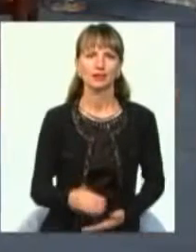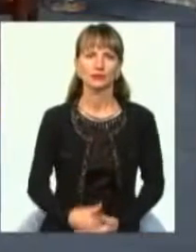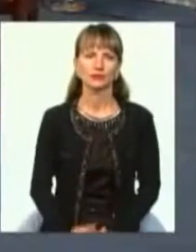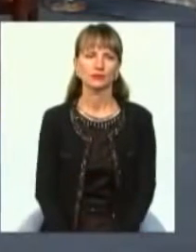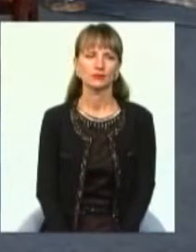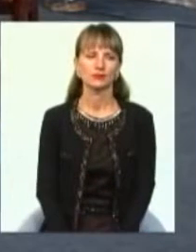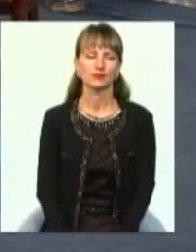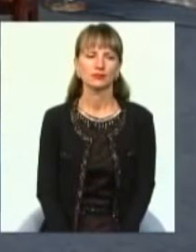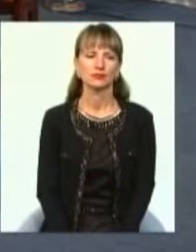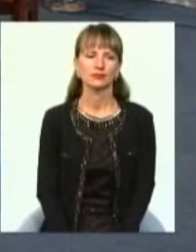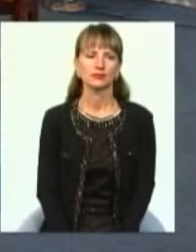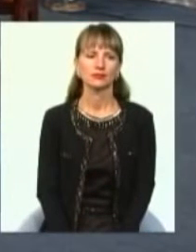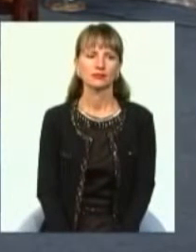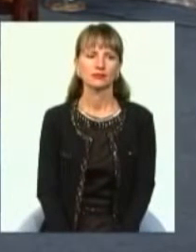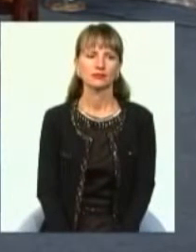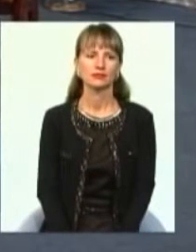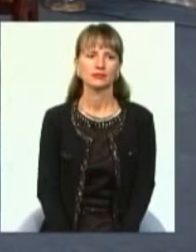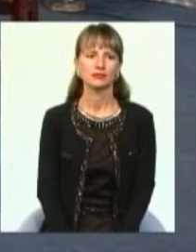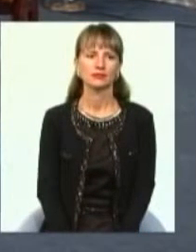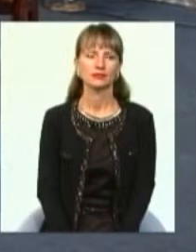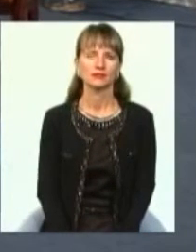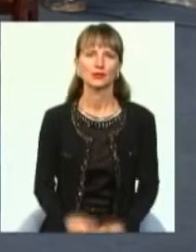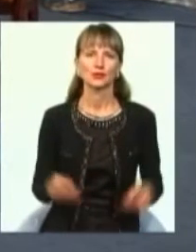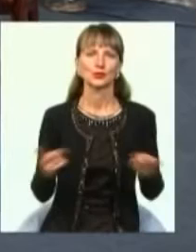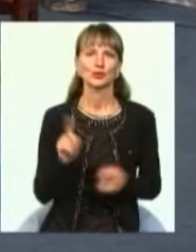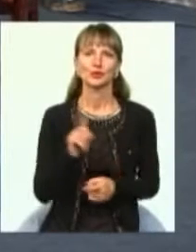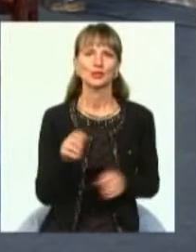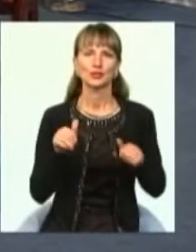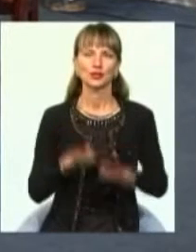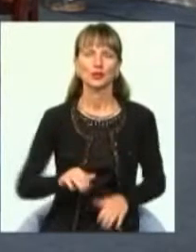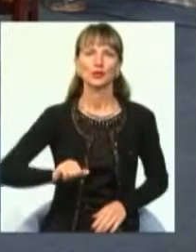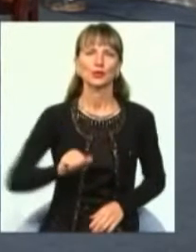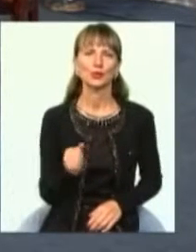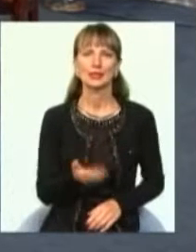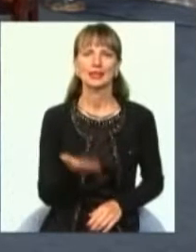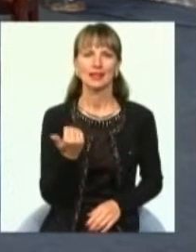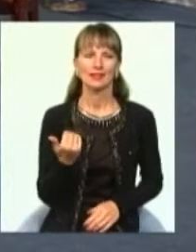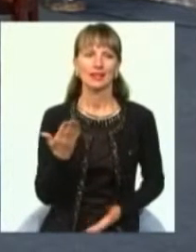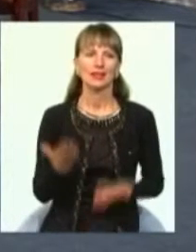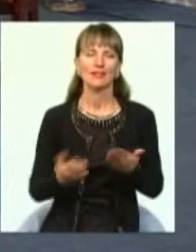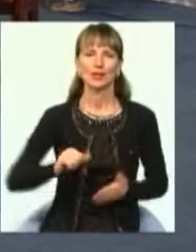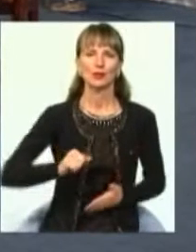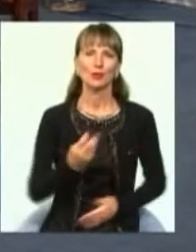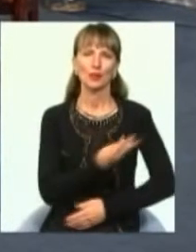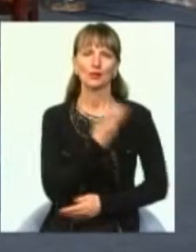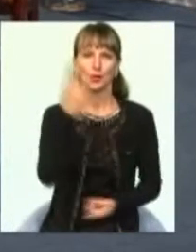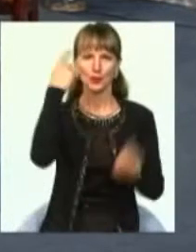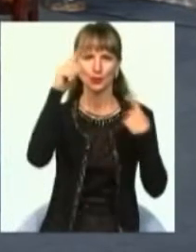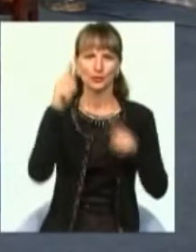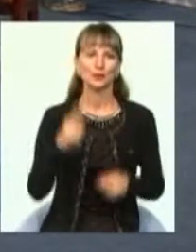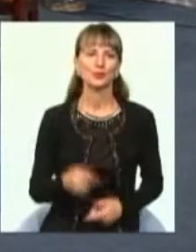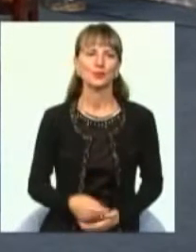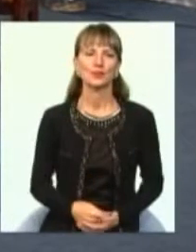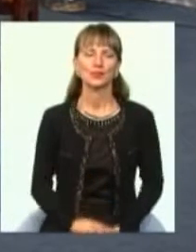Ти погрожуєш моєму конику. Треба щось вирішувати. Ой, друзі, давай, мабуть, друзям побажаємо мультику, да? Так. Ану,